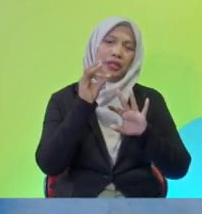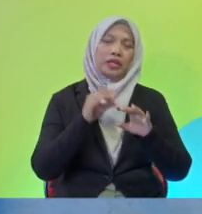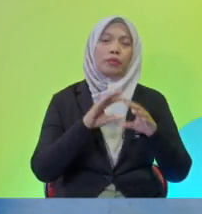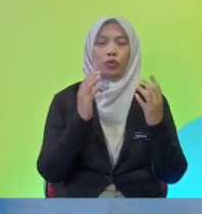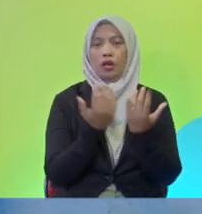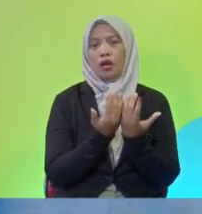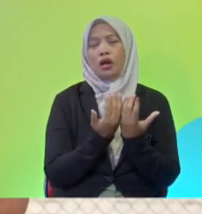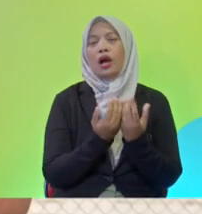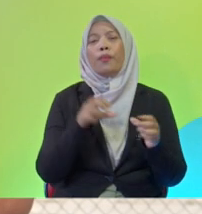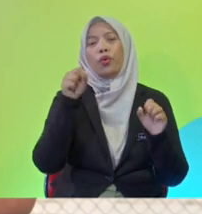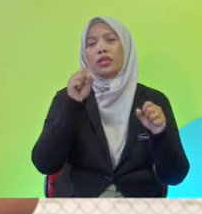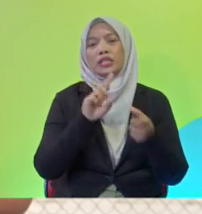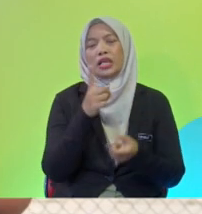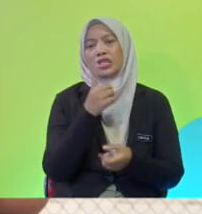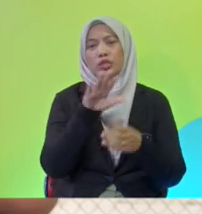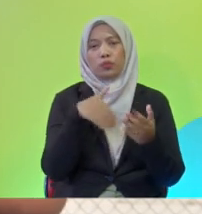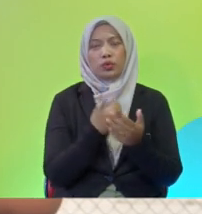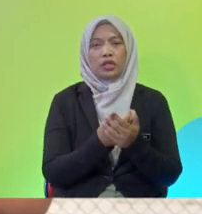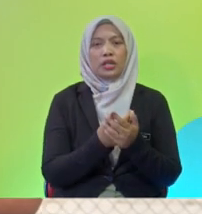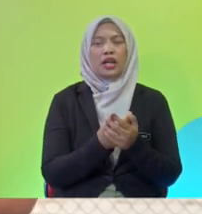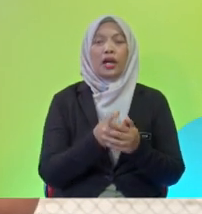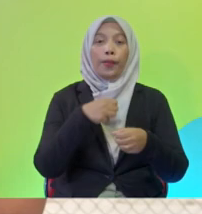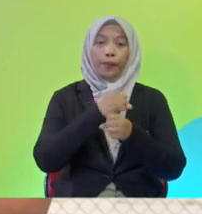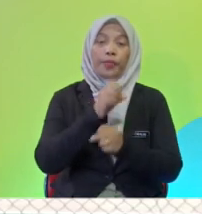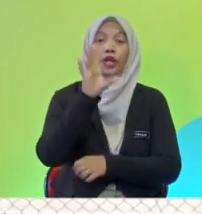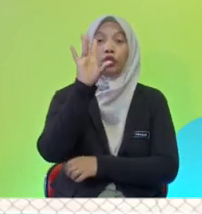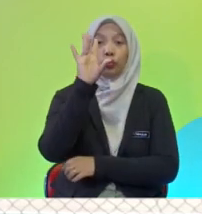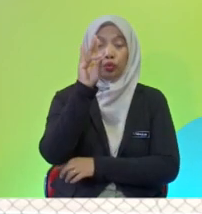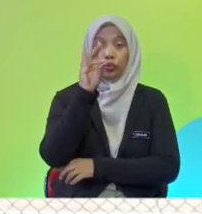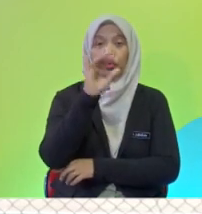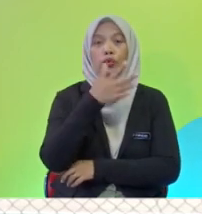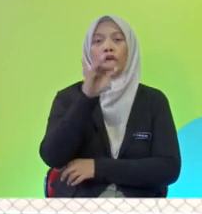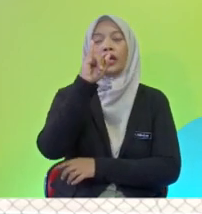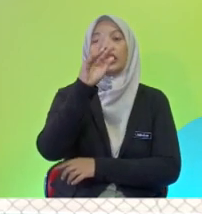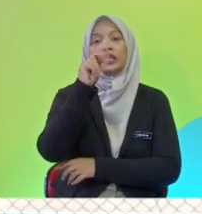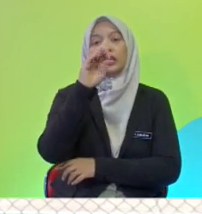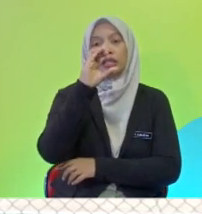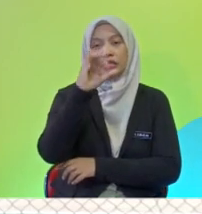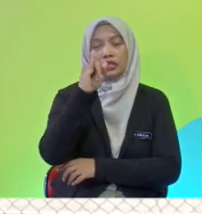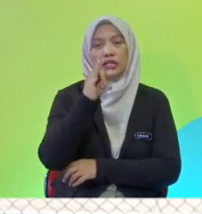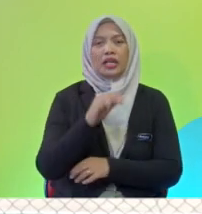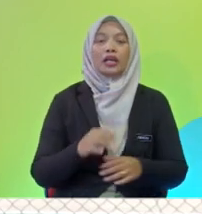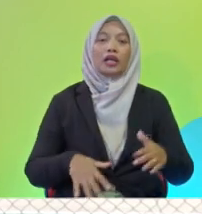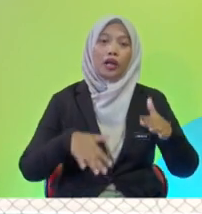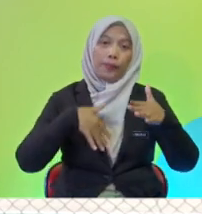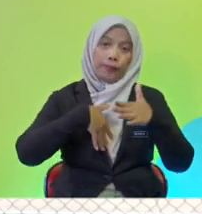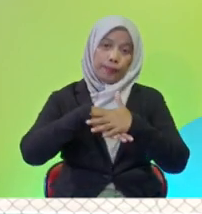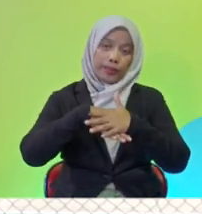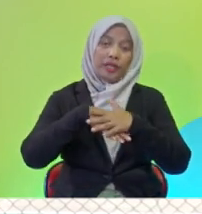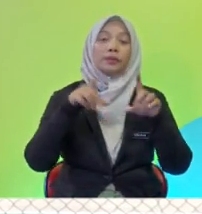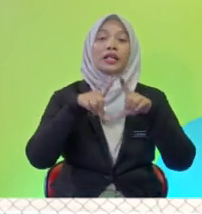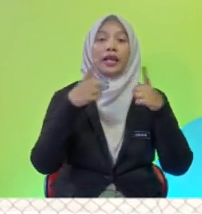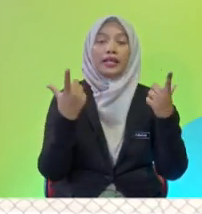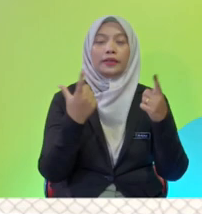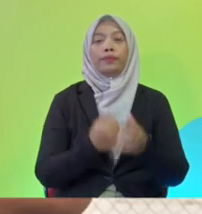cikgu. Saiz apa ni cikgu? Betul. Sama ya, saiz dia 7 inci. 7 inci. Ya, betul. Dekat sini tulis saiz 3 cikgu. Ya, betul. Kalau bola sepak saiz 5 kan. Betul,